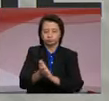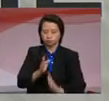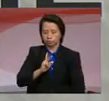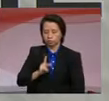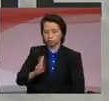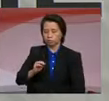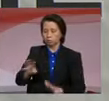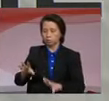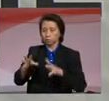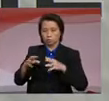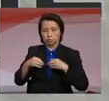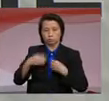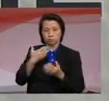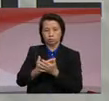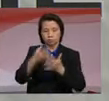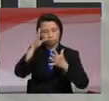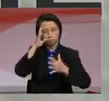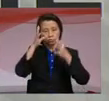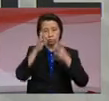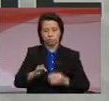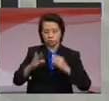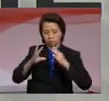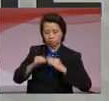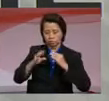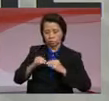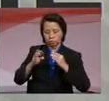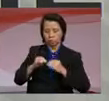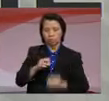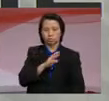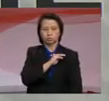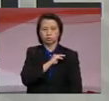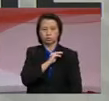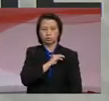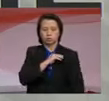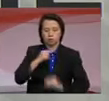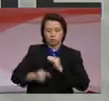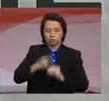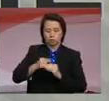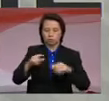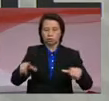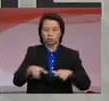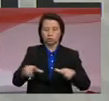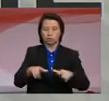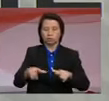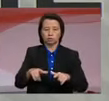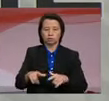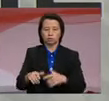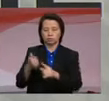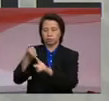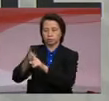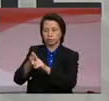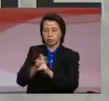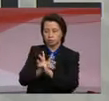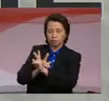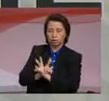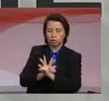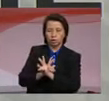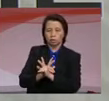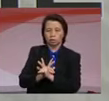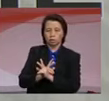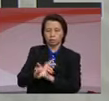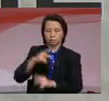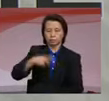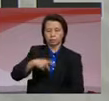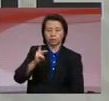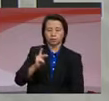Kesihatan menyambut baik keputusan mesyuarat khas kementeri-menteri mengenai pelaksanaan perintah kawalan pergerakan yang